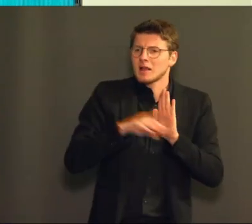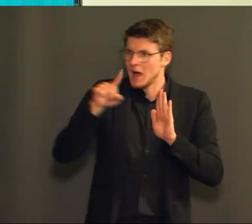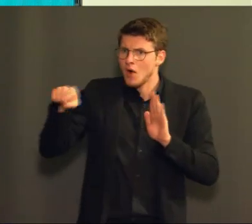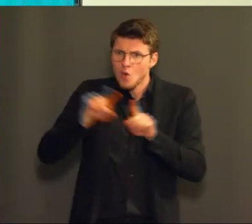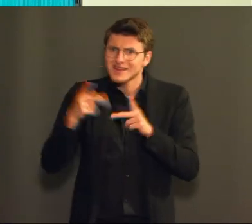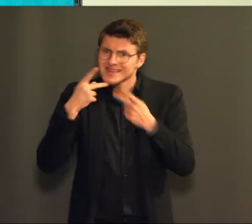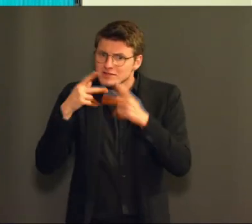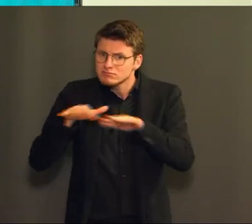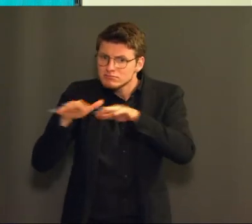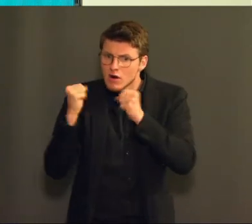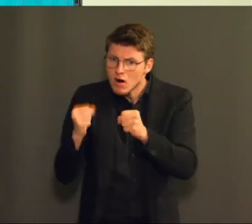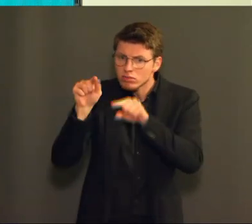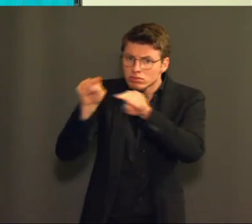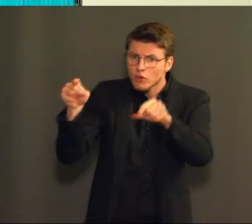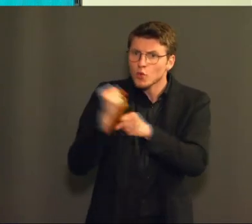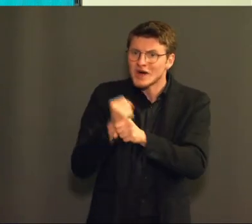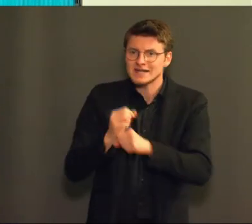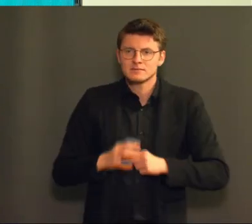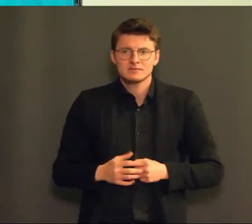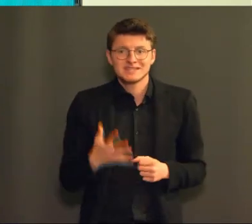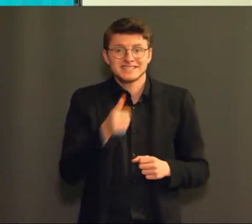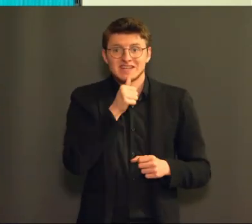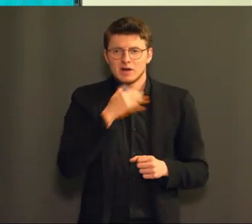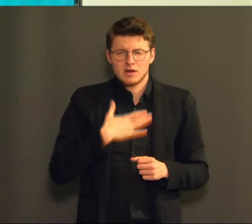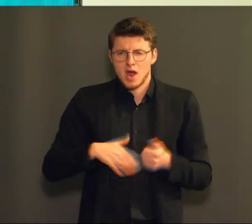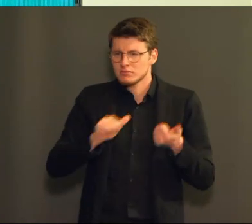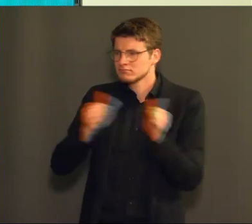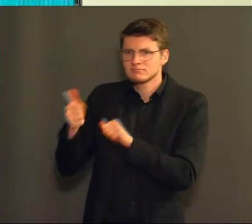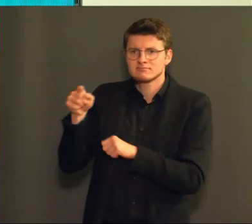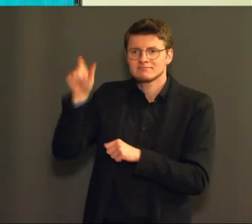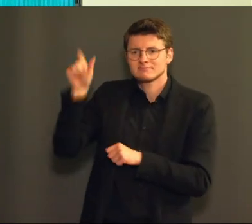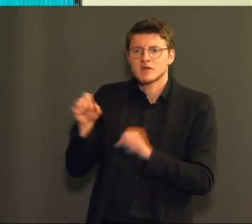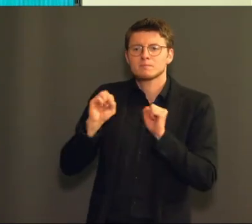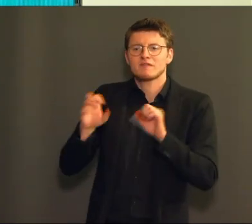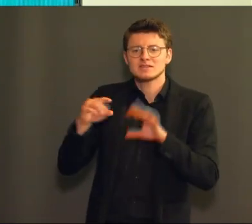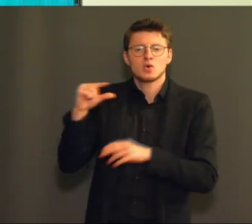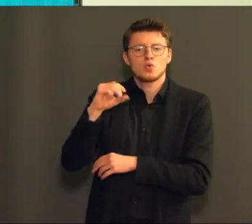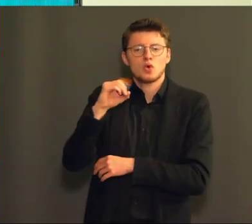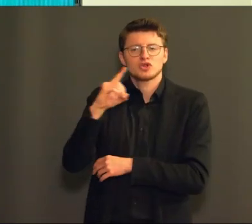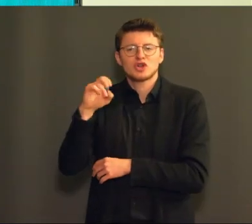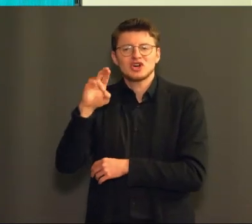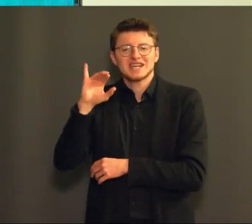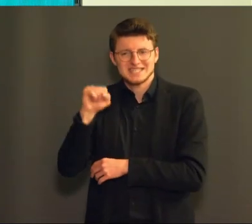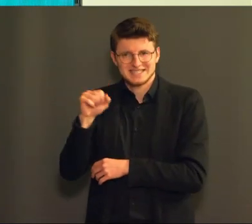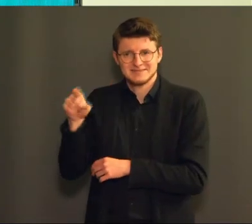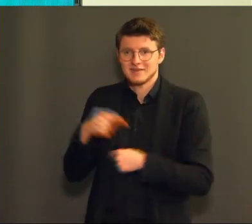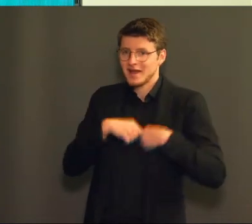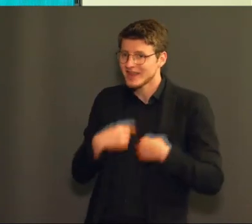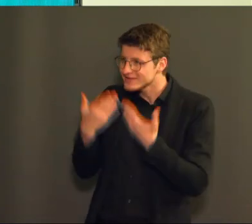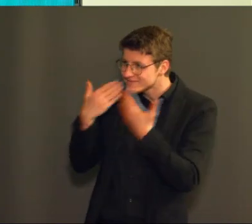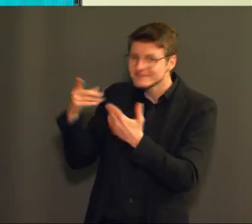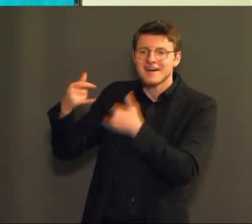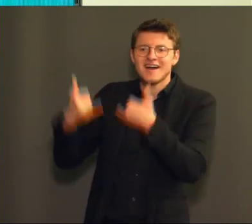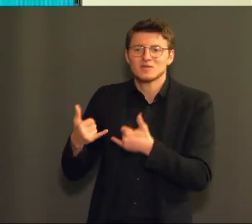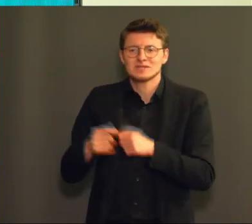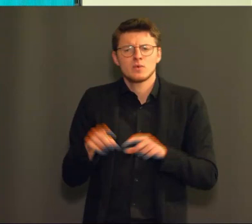organiseren. Ik geef zo dadelijk graag het woord aan professor Goderis, die ik ook hartelijk dank, die dieper zal ingaan op